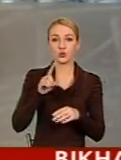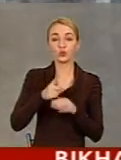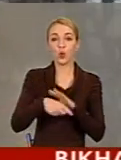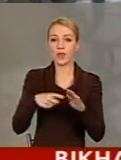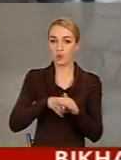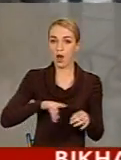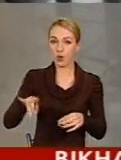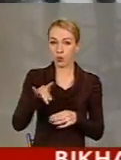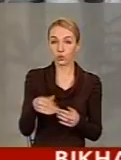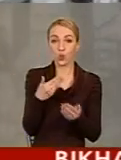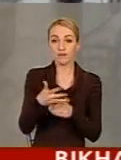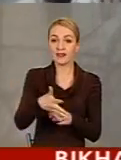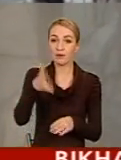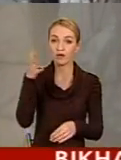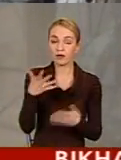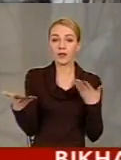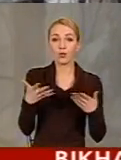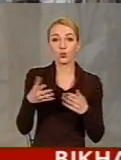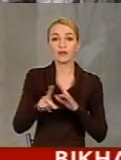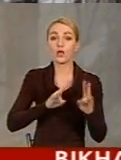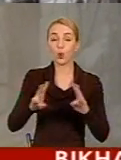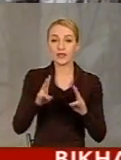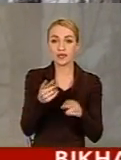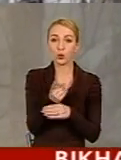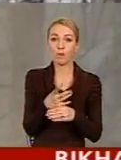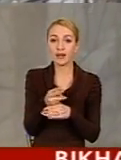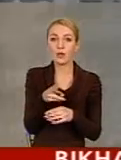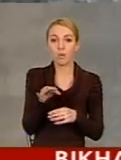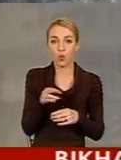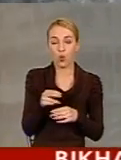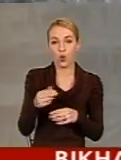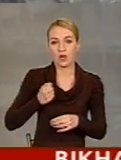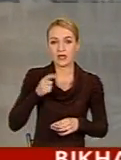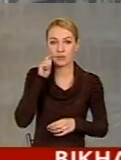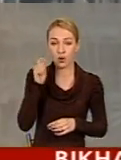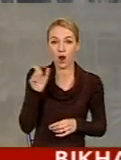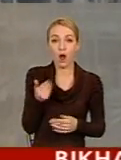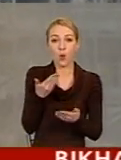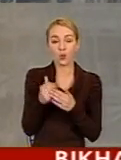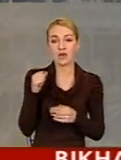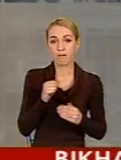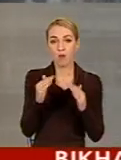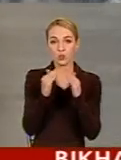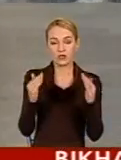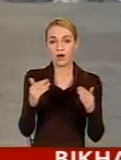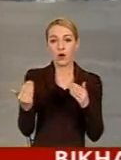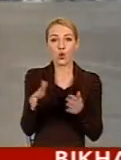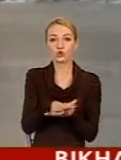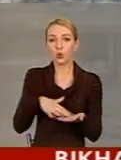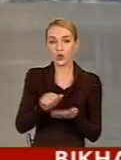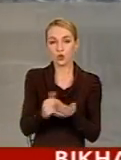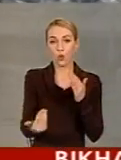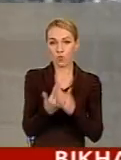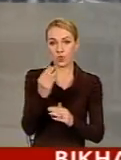територій ось п'ятиповерхівка з якої терористи лупили по кіборгах А ось і сама будівля розтрощеного нового терміналу